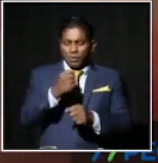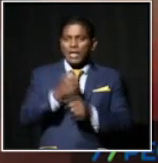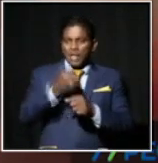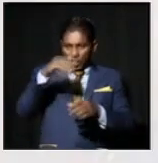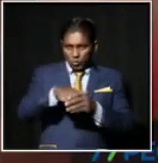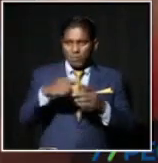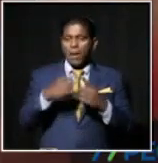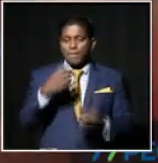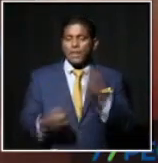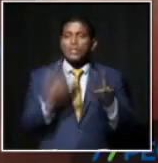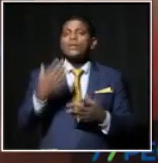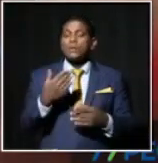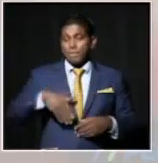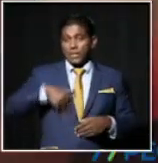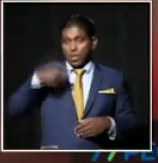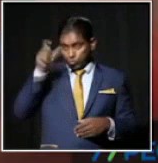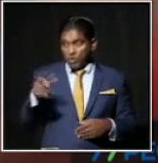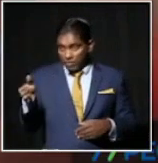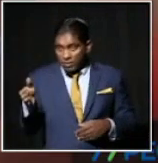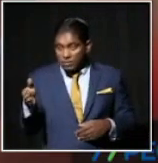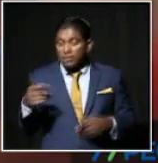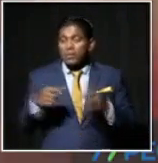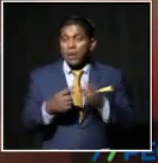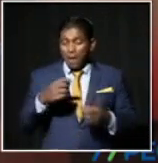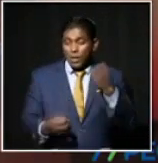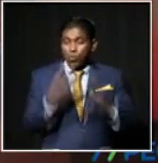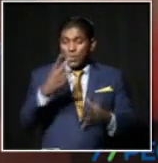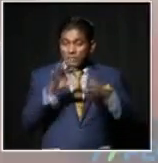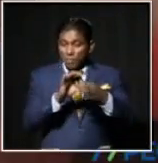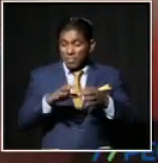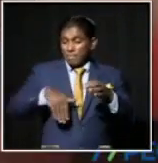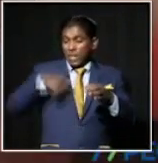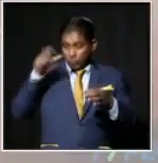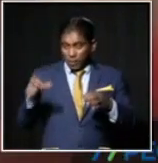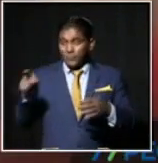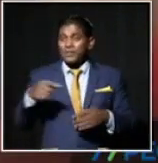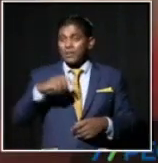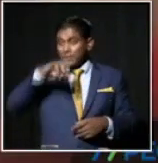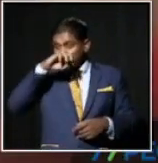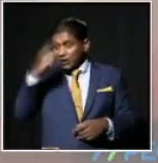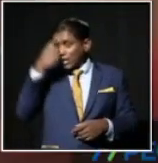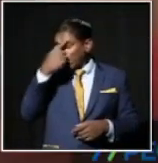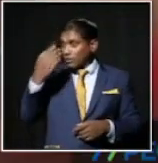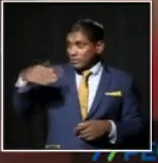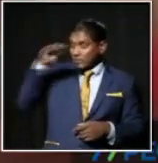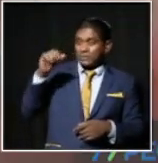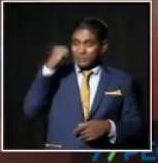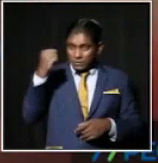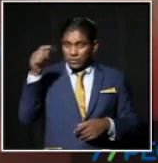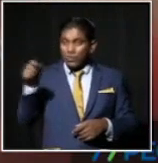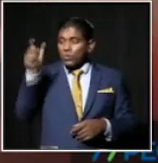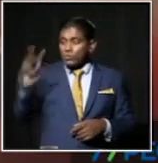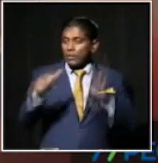ප්‍රහාරයේ මහමලකරුවන්? ඉන්නවද? මොකද ඇත්ත? පාස්කු ප්‍රහාරය ගැන අතිඋතුම් කාඩිනල්තුමා කතා කරනකොට ඔහුට නිග්‍රහ කරනවා.